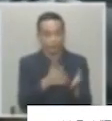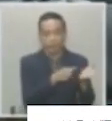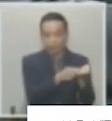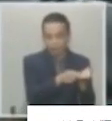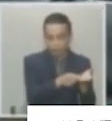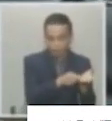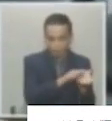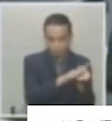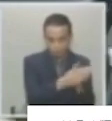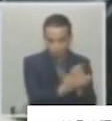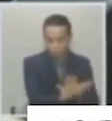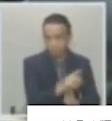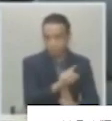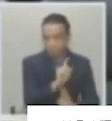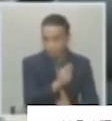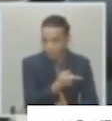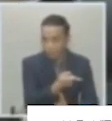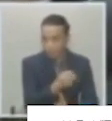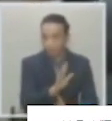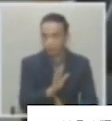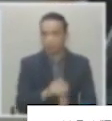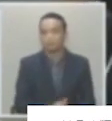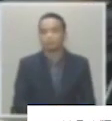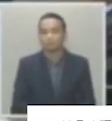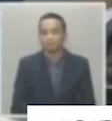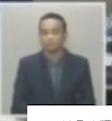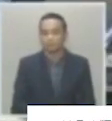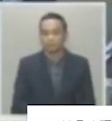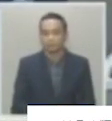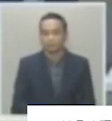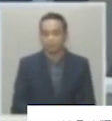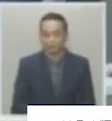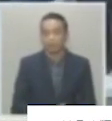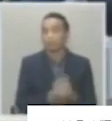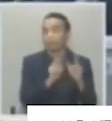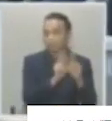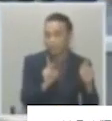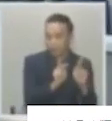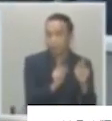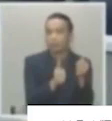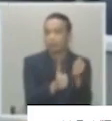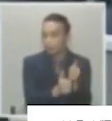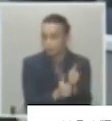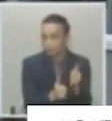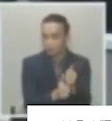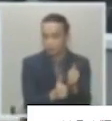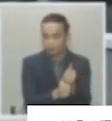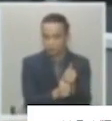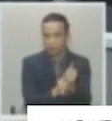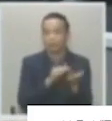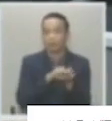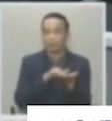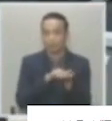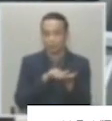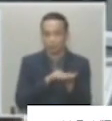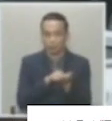ไหมคือคณะกรรมการกระจายอำนาจครับท่านคณะกรรมการท่านรองครับท่านขออนุญาตผมเสียมารยาท